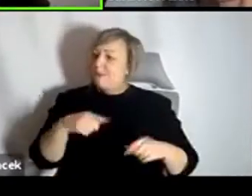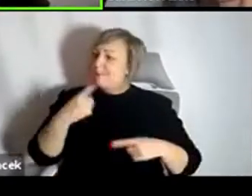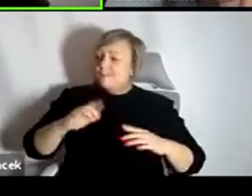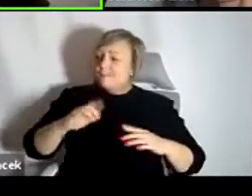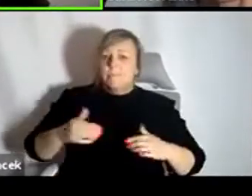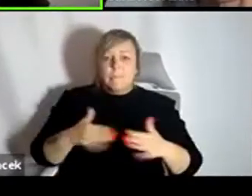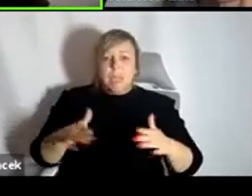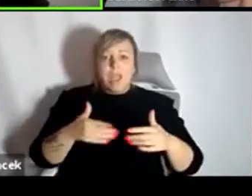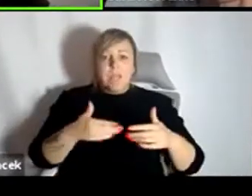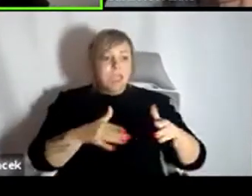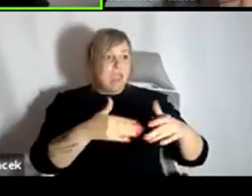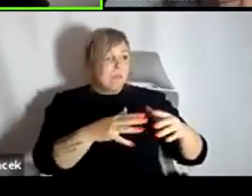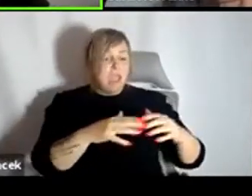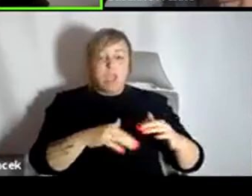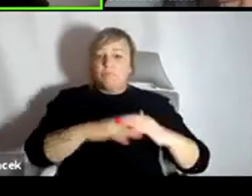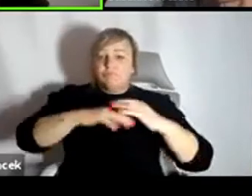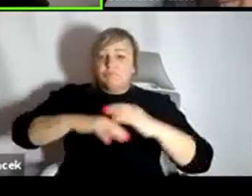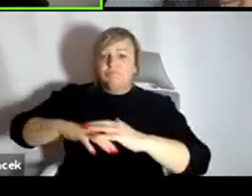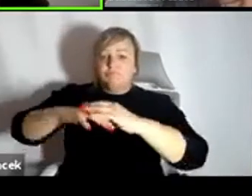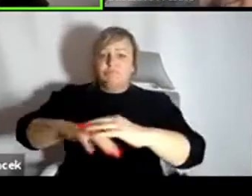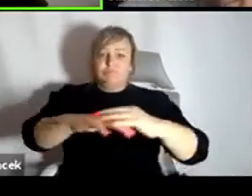den letzten Jahren anschiebbar gewesen wäre.